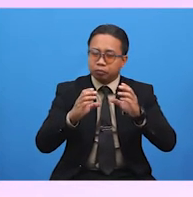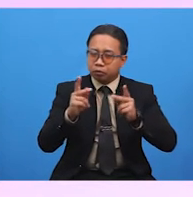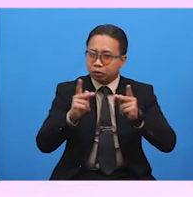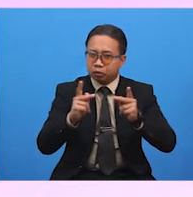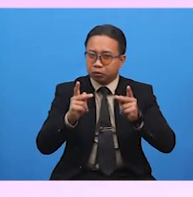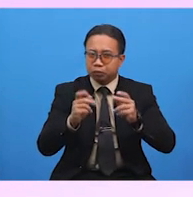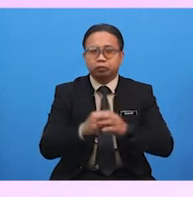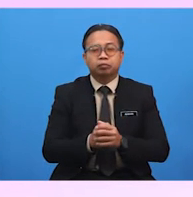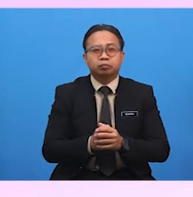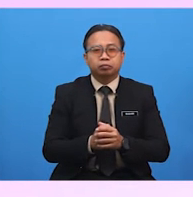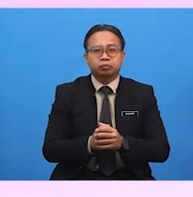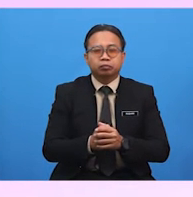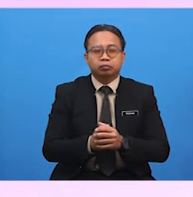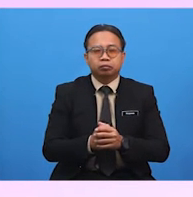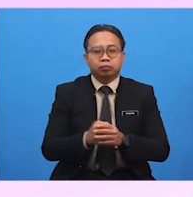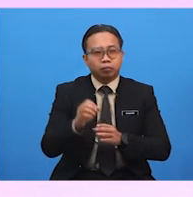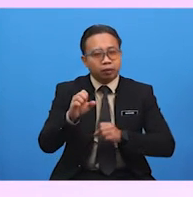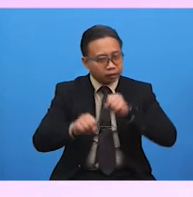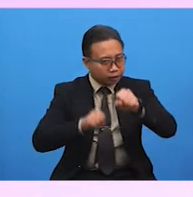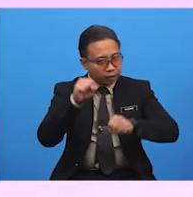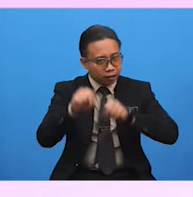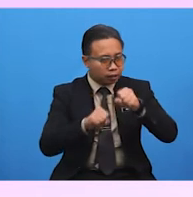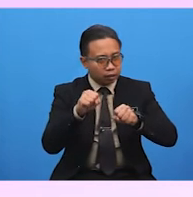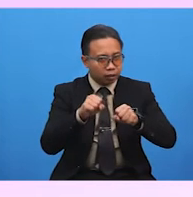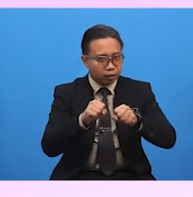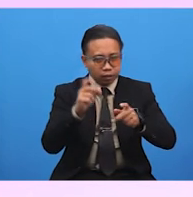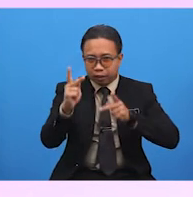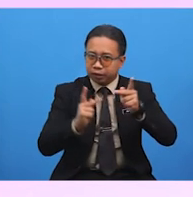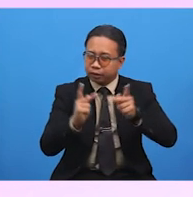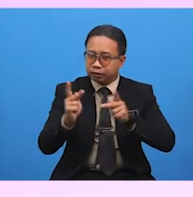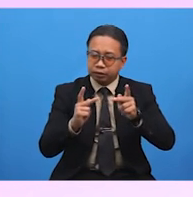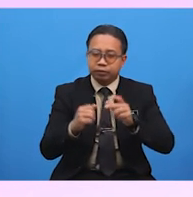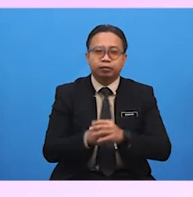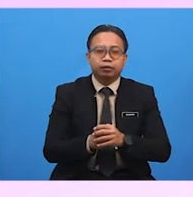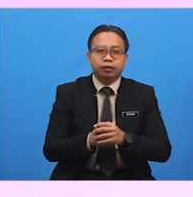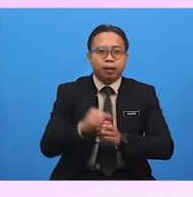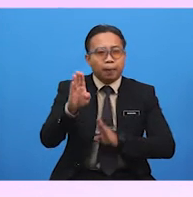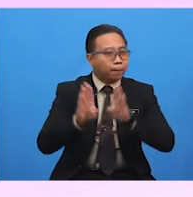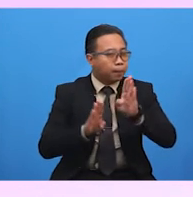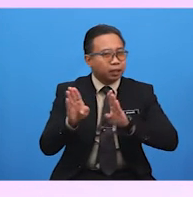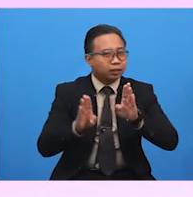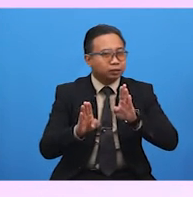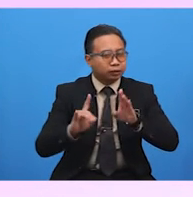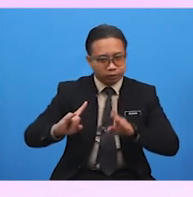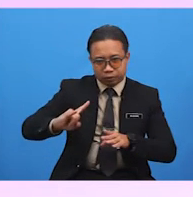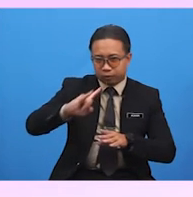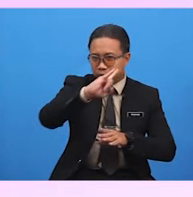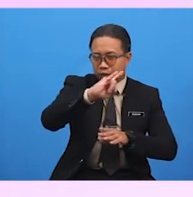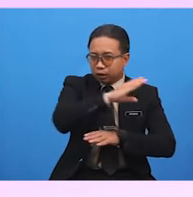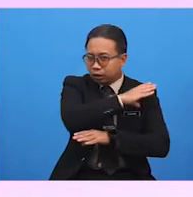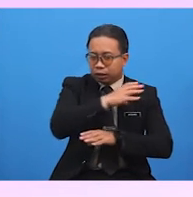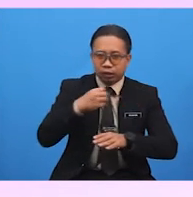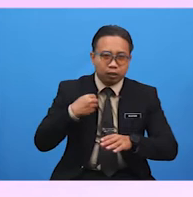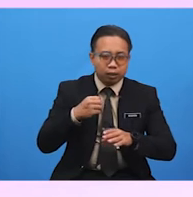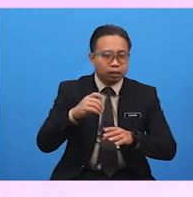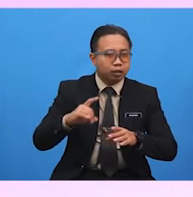merangkumi pengangkutan seperti basikal, kereta, bas, kapal terbang dan kapal